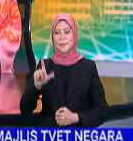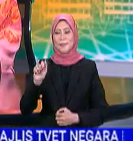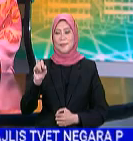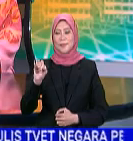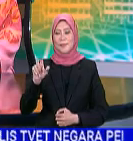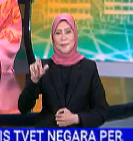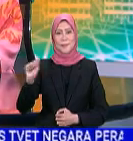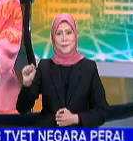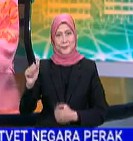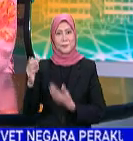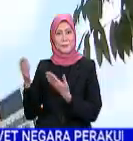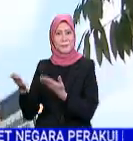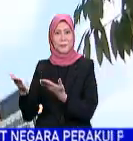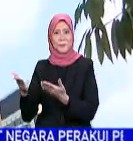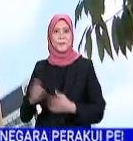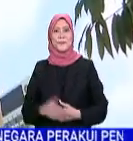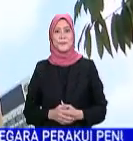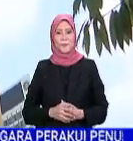melaporkan